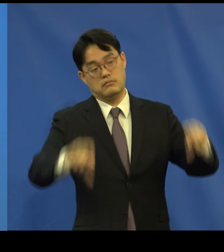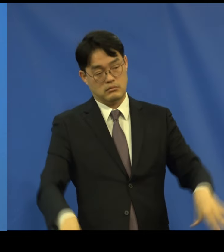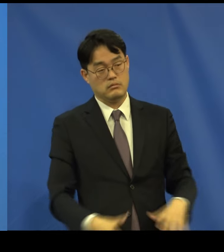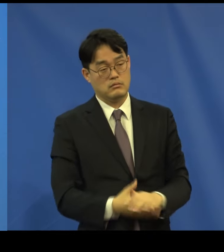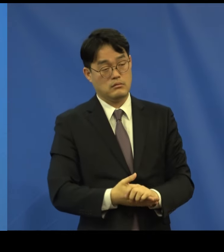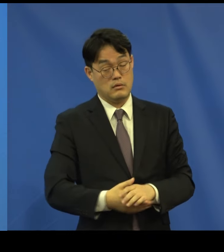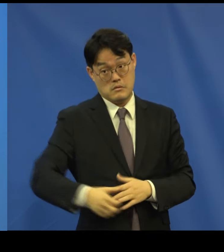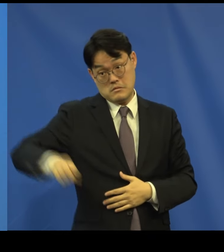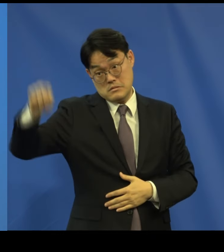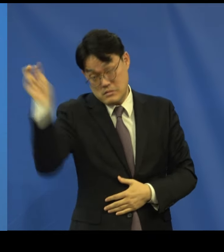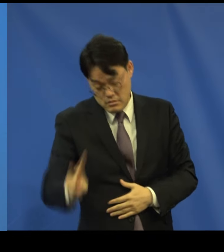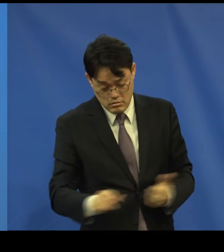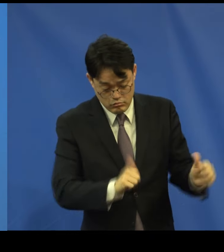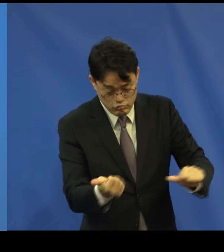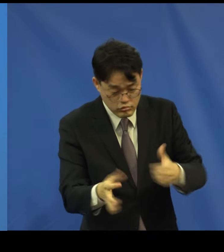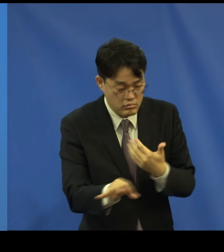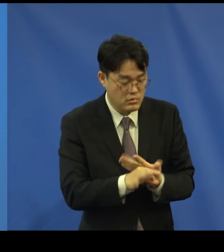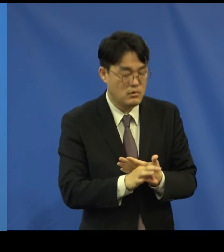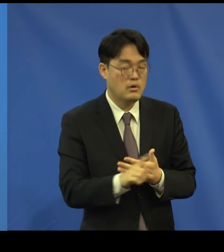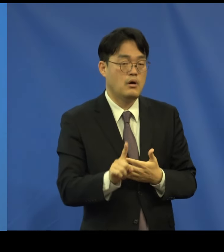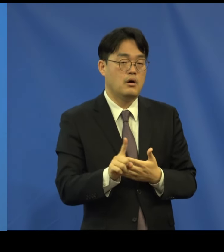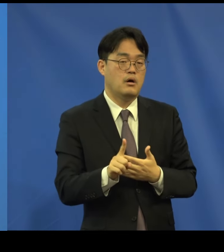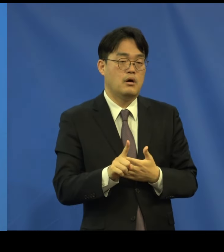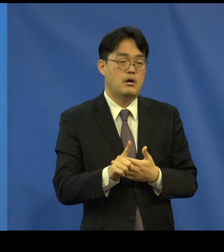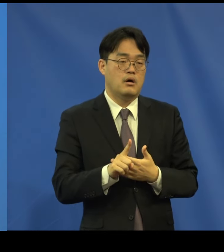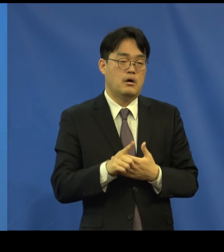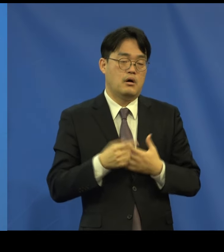앞에 실존이 무너집니다.